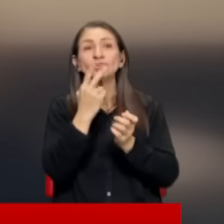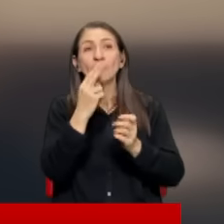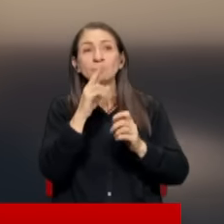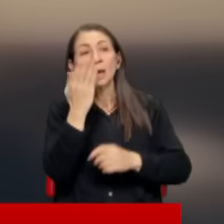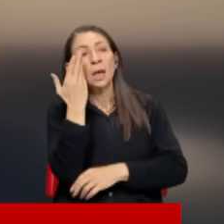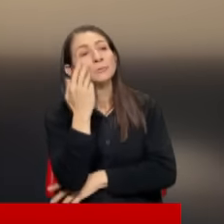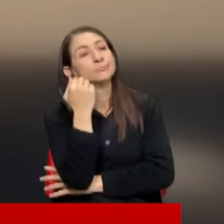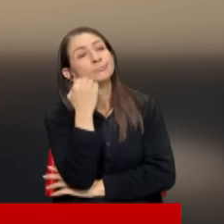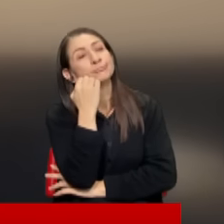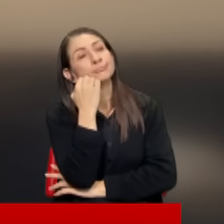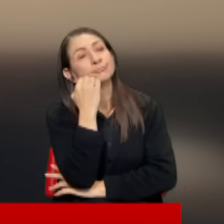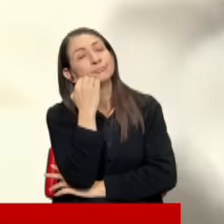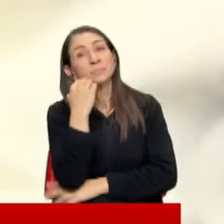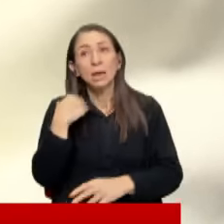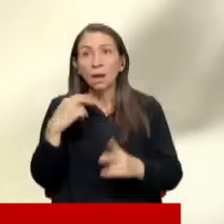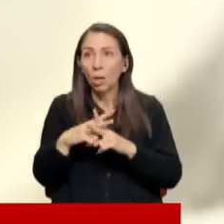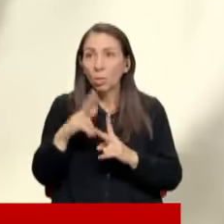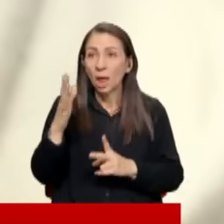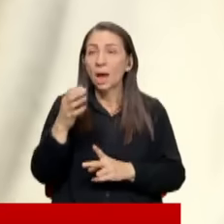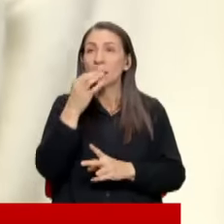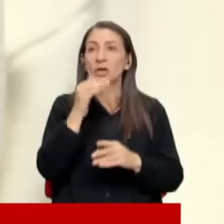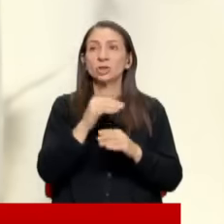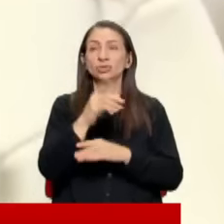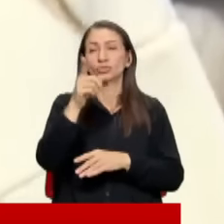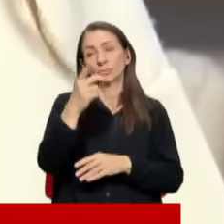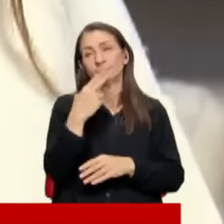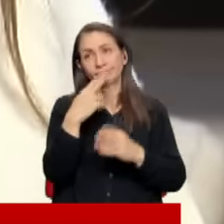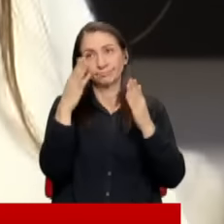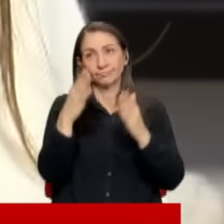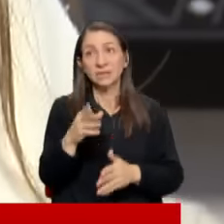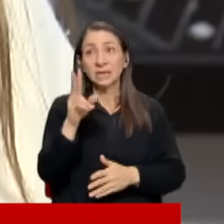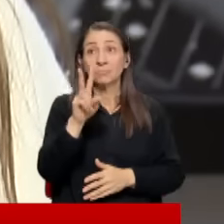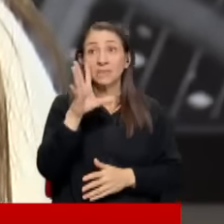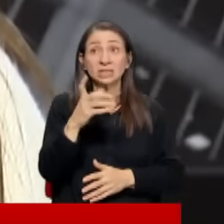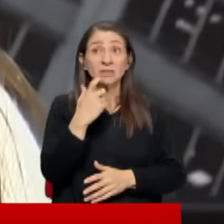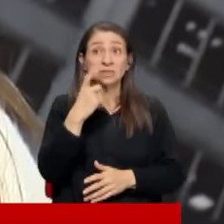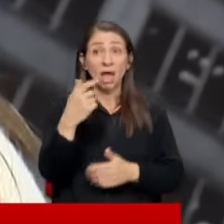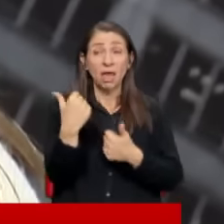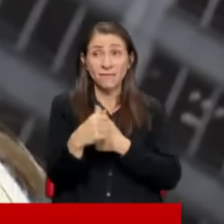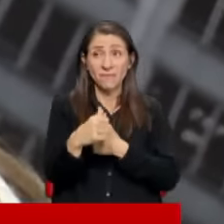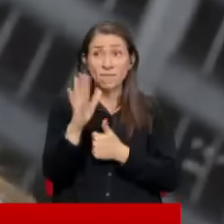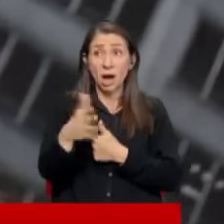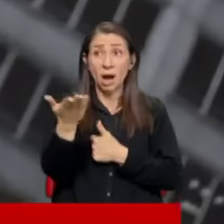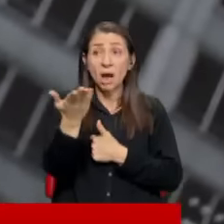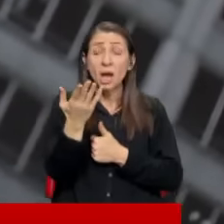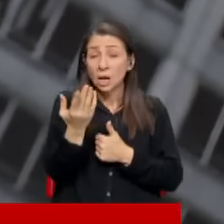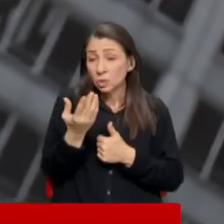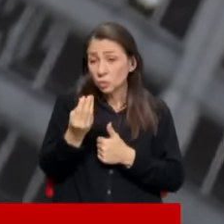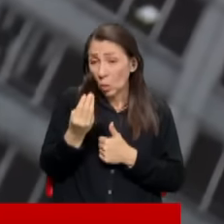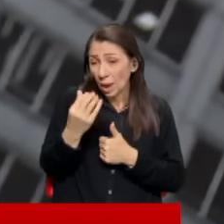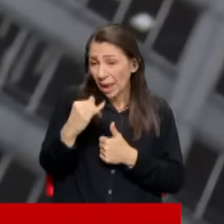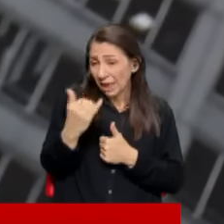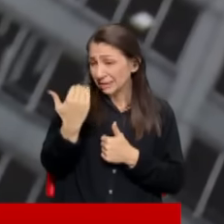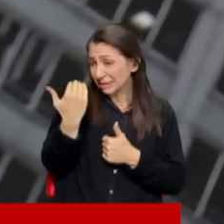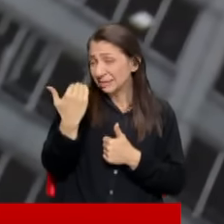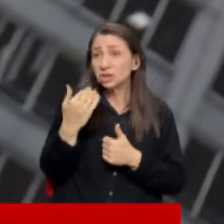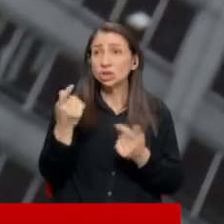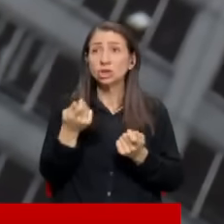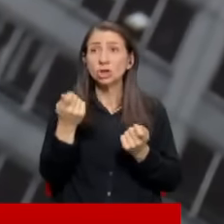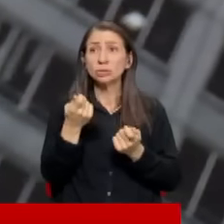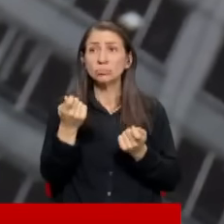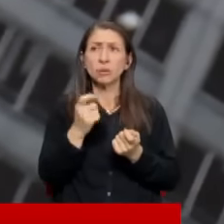beni seyretti. Karakola gittik. Ankara'da yaşıyor Perihan Özkan. 25 yaşında, evli. Bundan kısa bir süre öncesine kadar